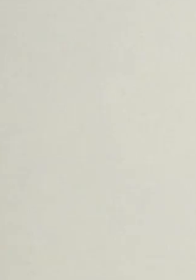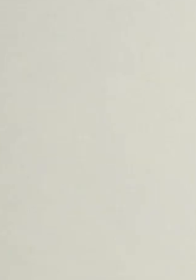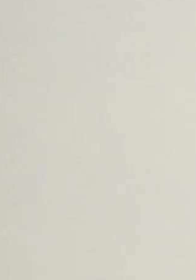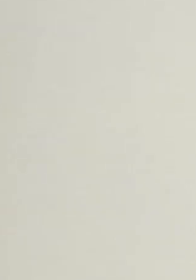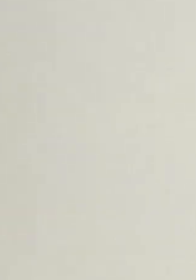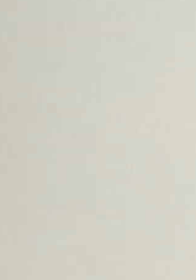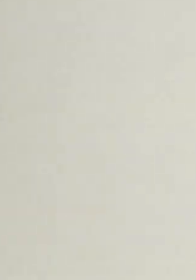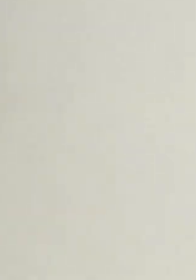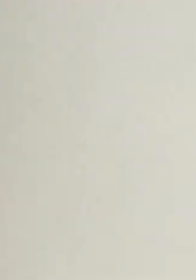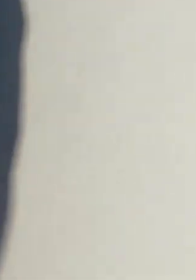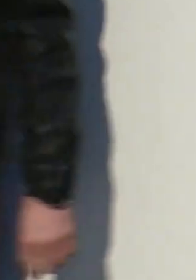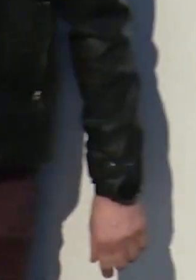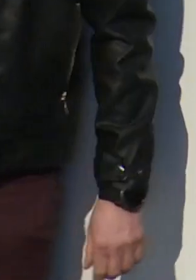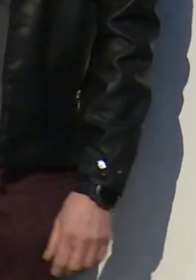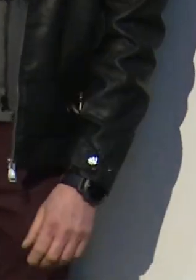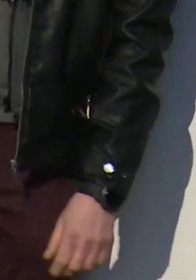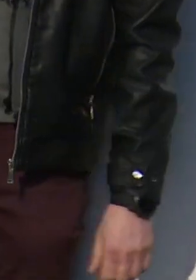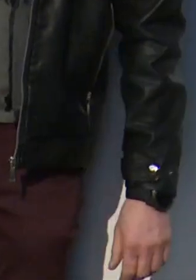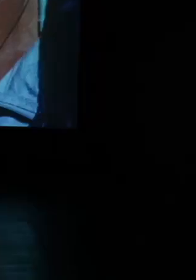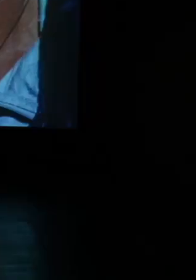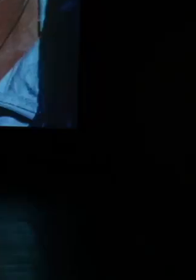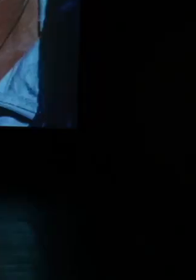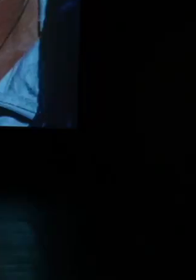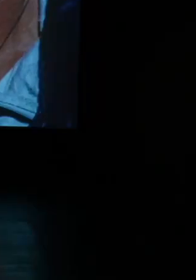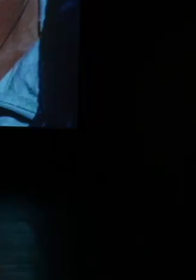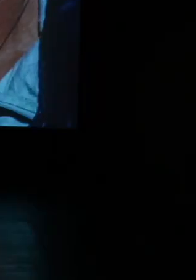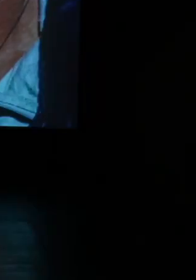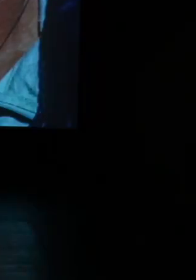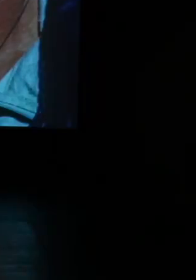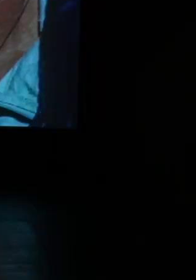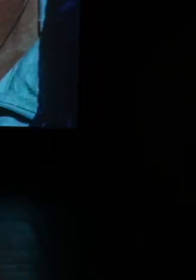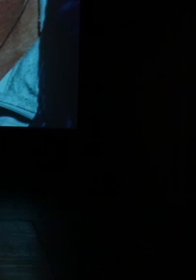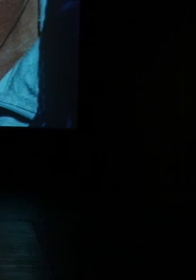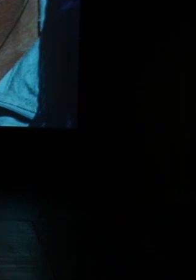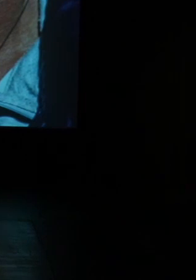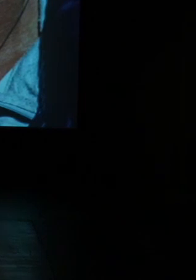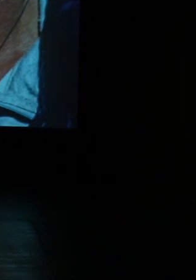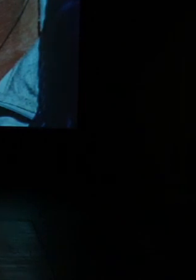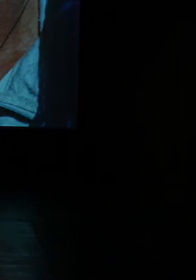himalaiści. Ryszard Pawłowski. Dziękujemy bardzo.